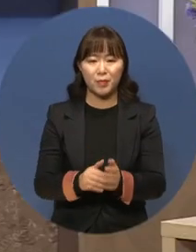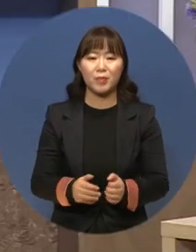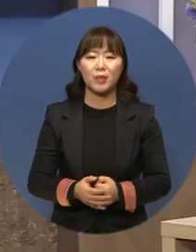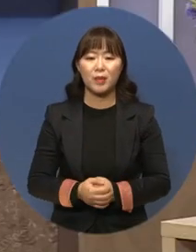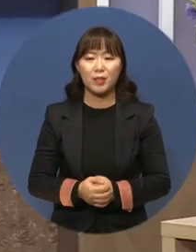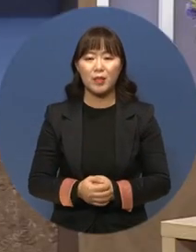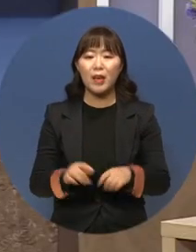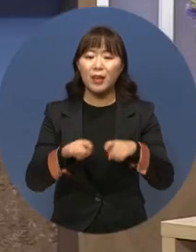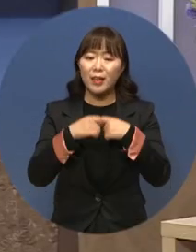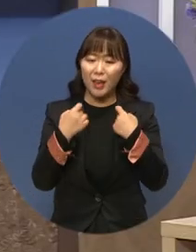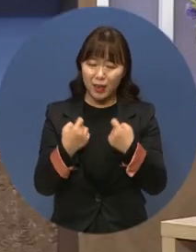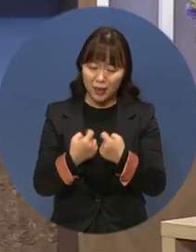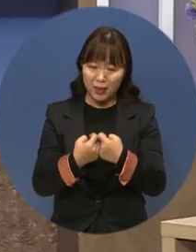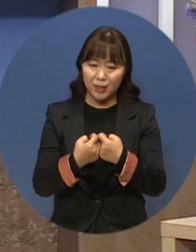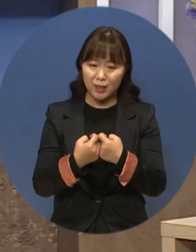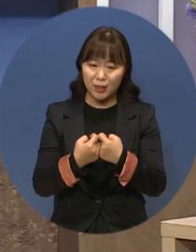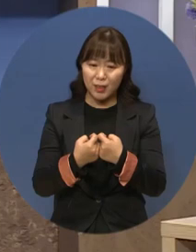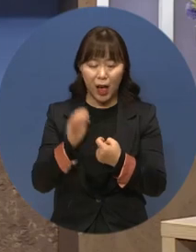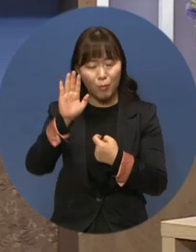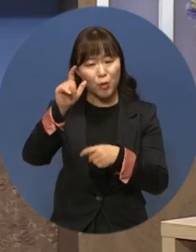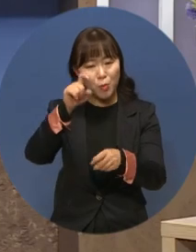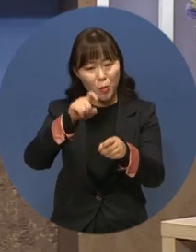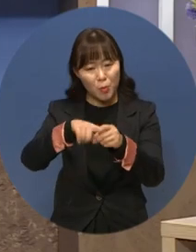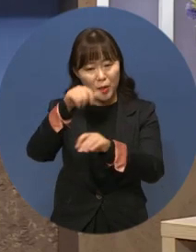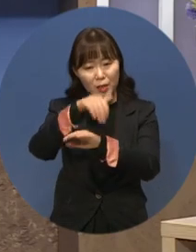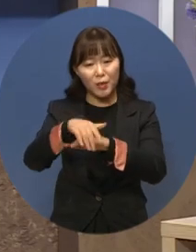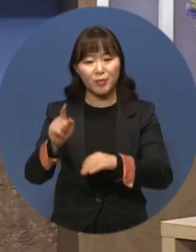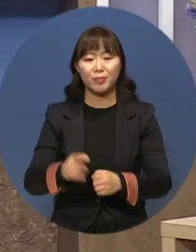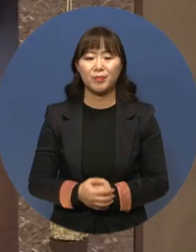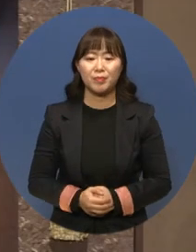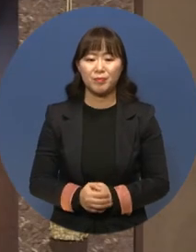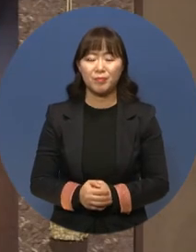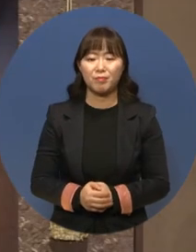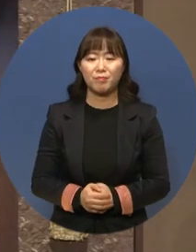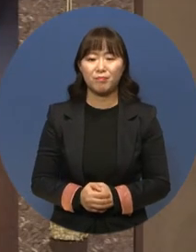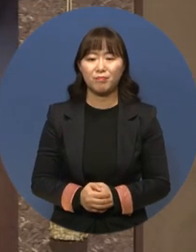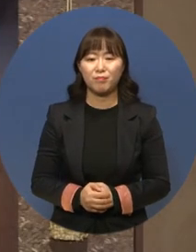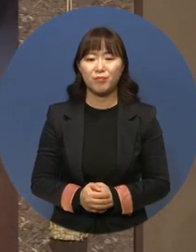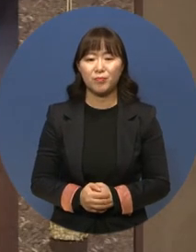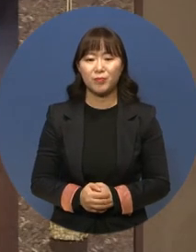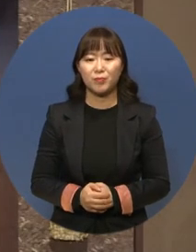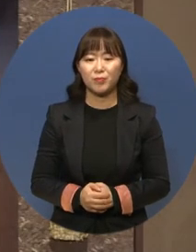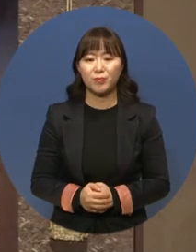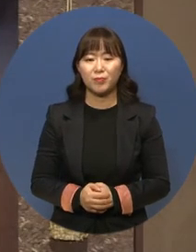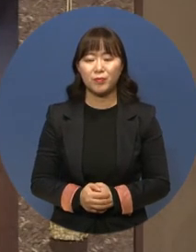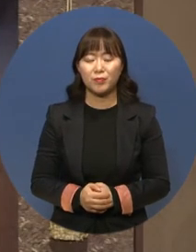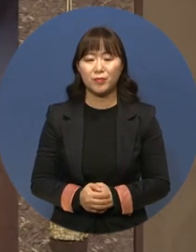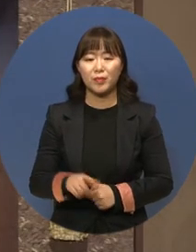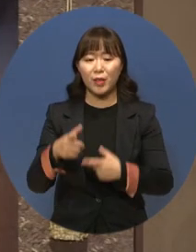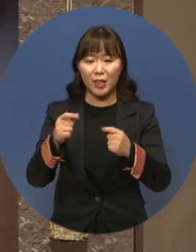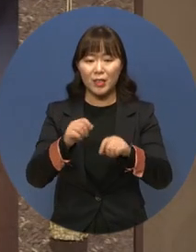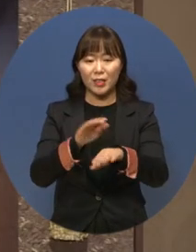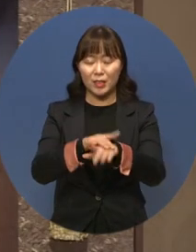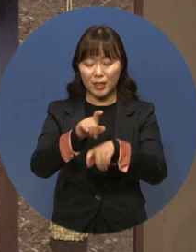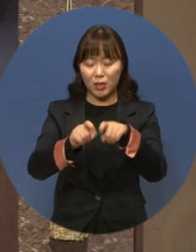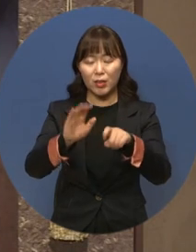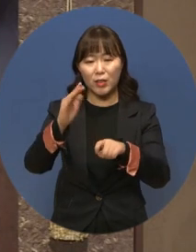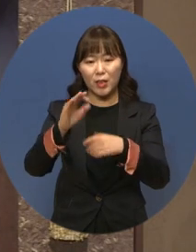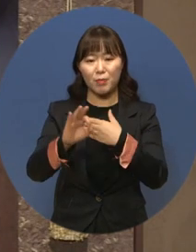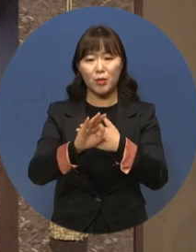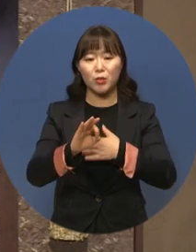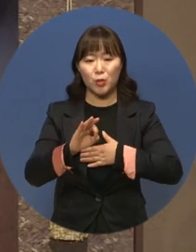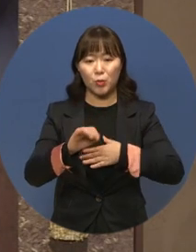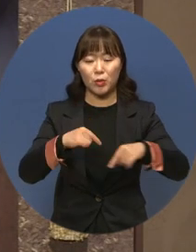네. 개인적으로 앞으로의 목표와 계획이 있으신가요? 이제 이런 부분들이 실현이 되면은